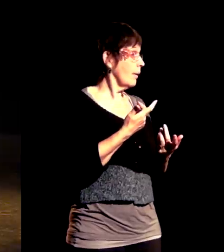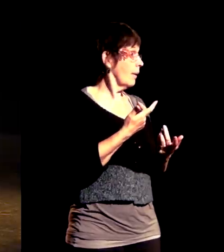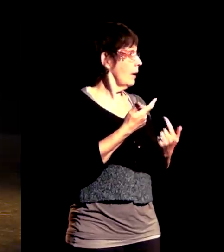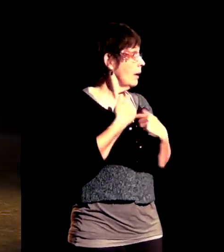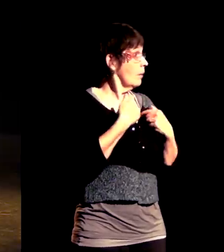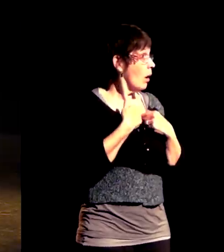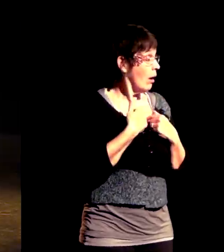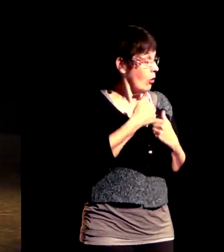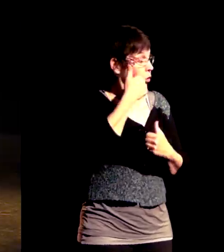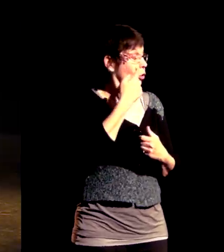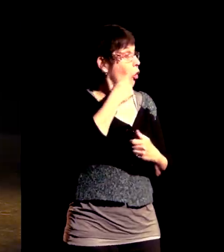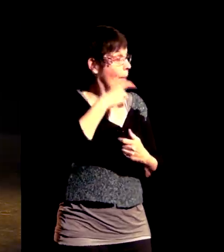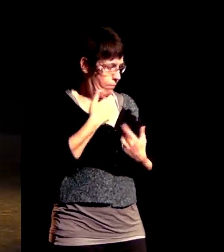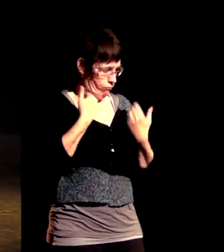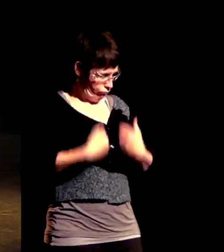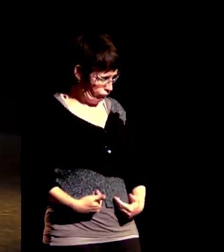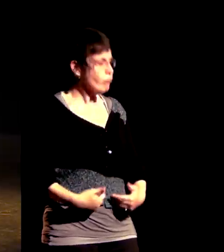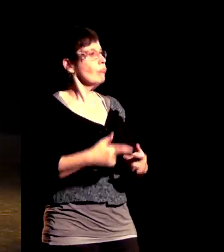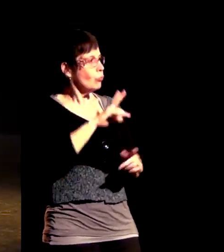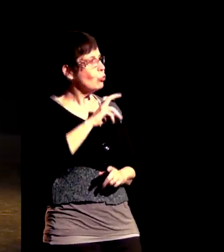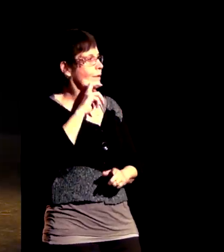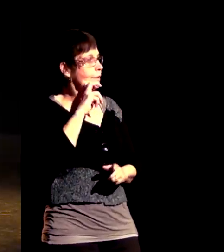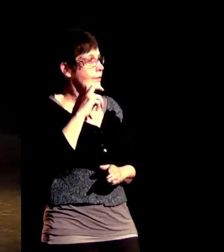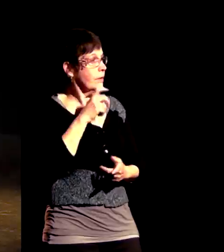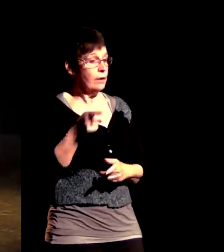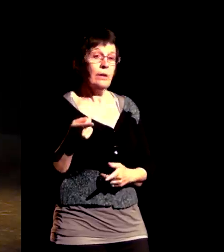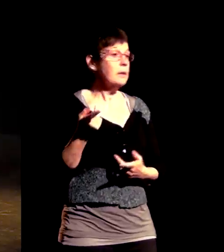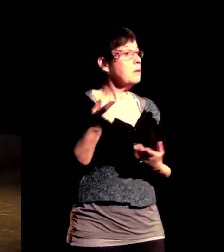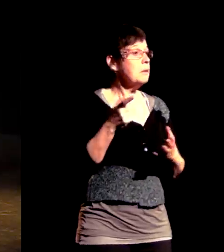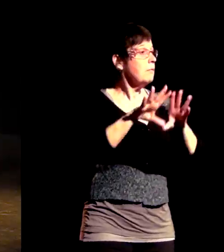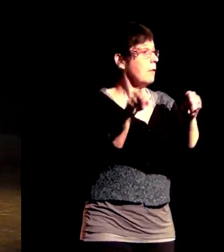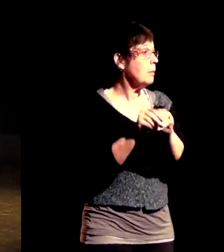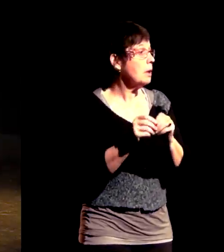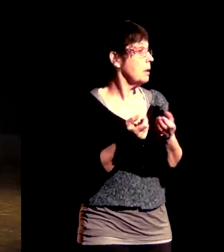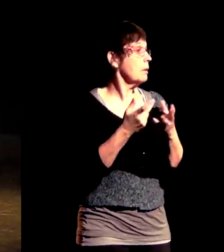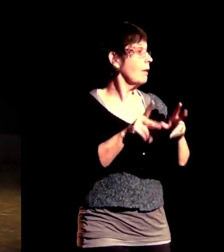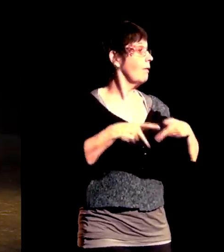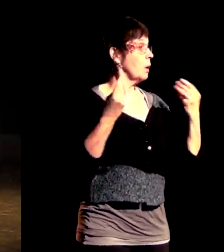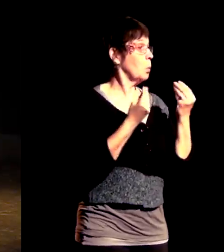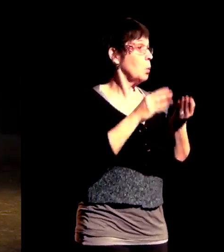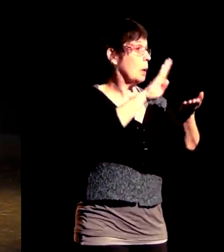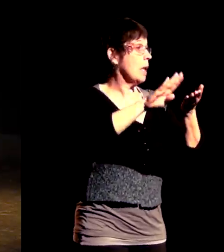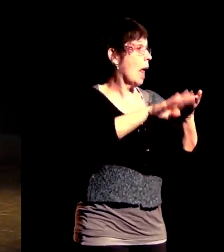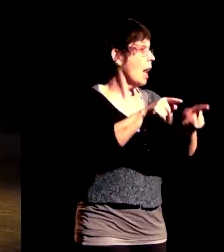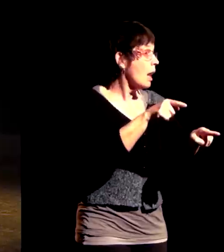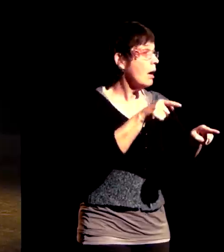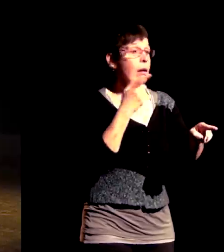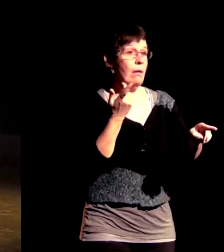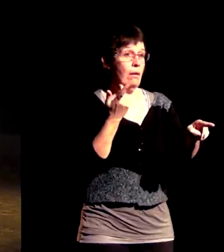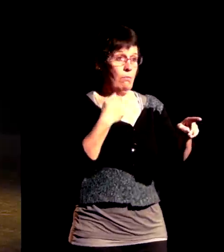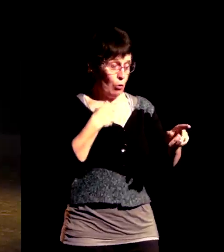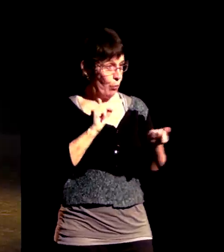je suis juif, au sens de ma famille est en Israël, je pourrais être israélien si je le souhaitais, il faut que je me positionne en